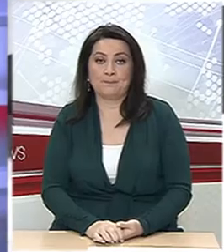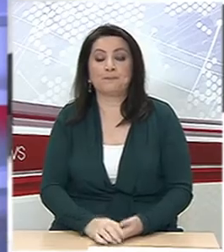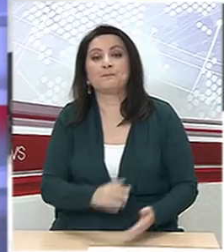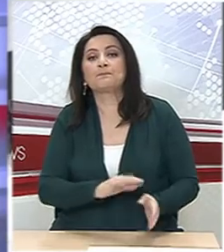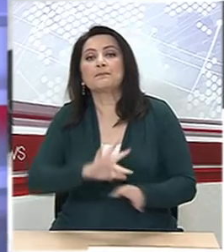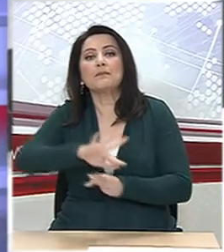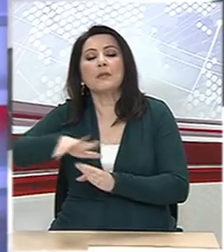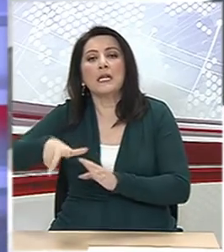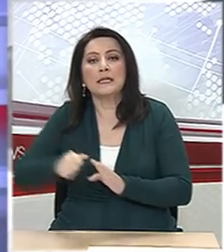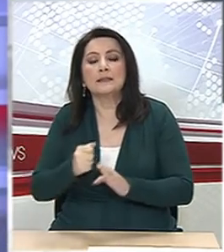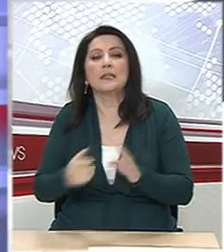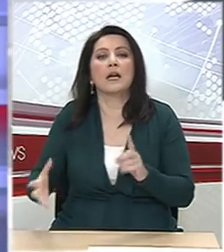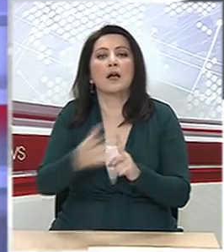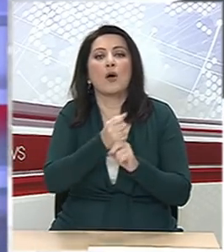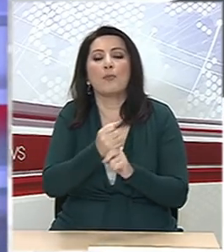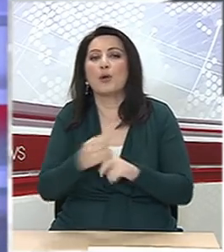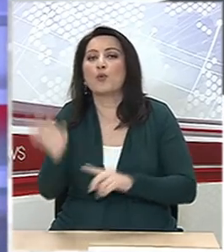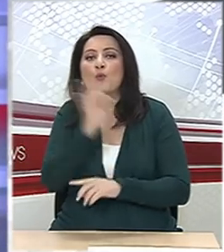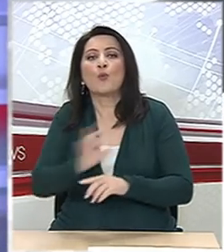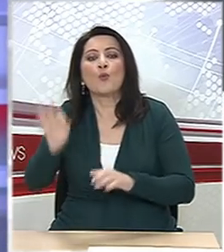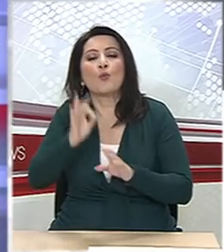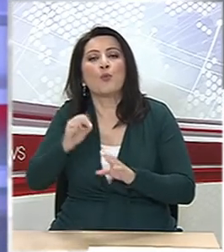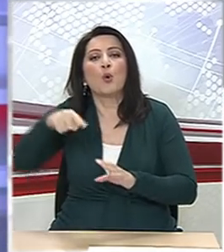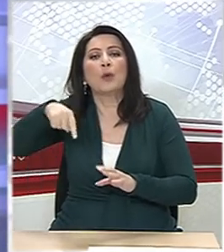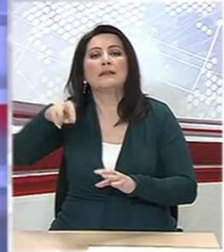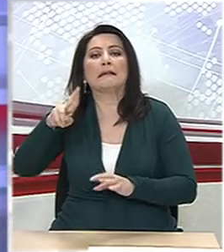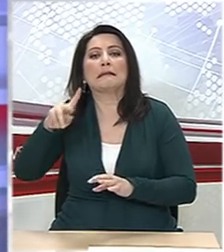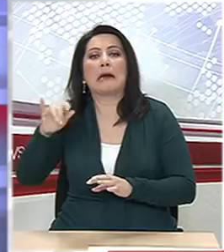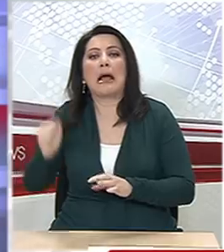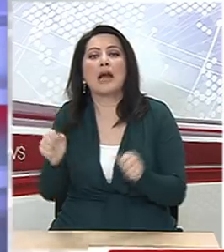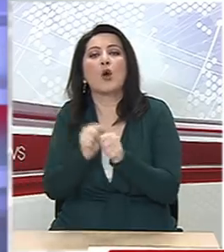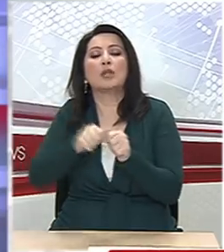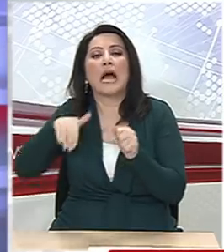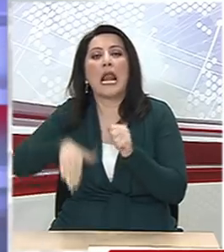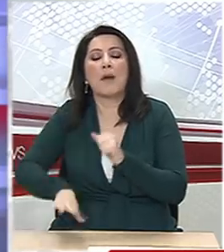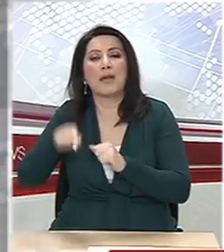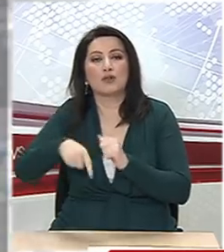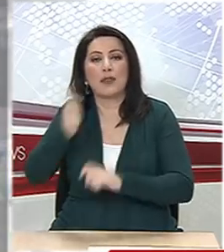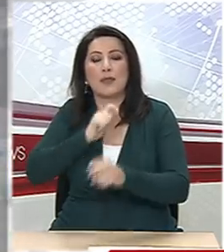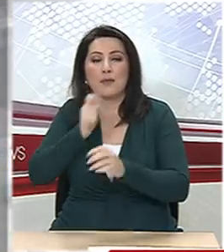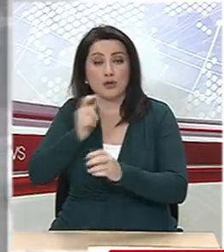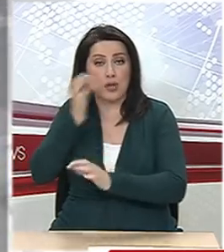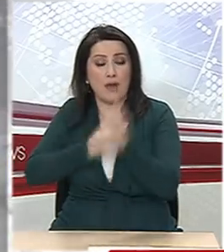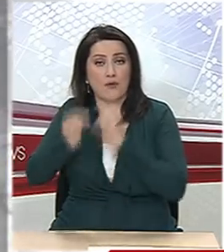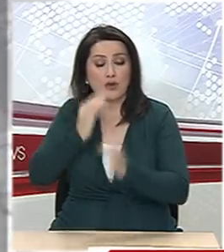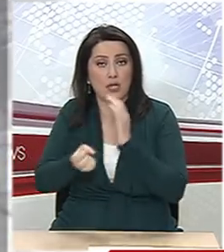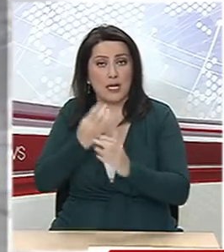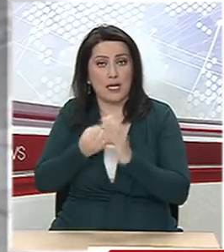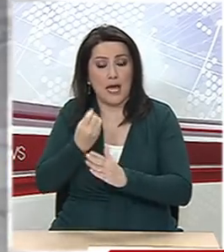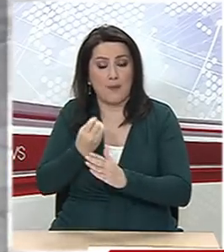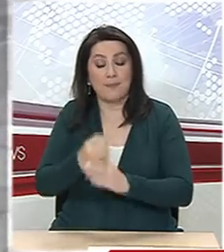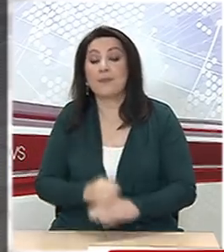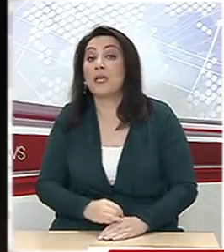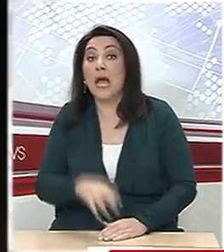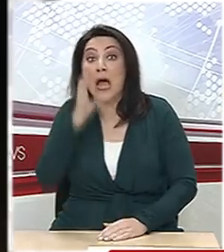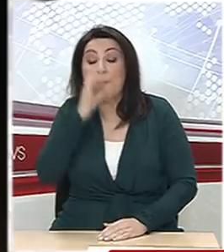Ληστεία και ομοιρία υπαλλήλου στα διόδια της Τραγάνας στη Φθιώτιδα. Ο Γιώργος Σαραντάκος θα μας ενημερώσει. Γιώργο. Πράγματι, Έλενα,